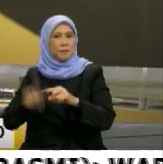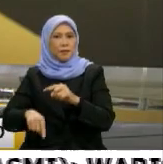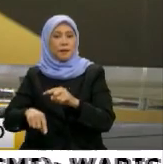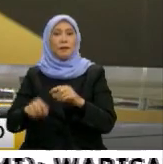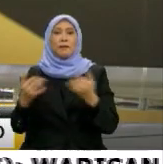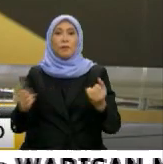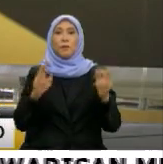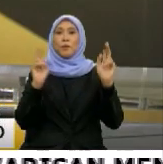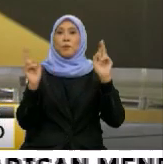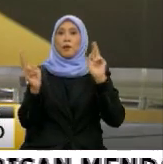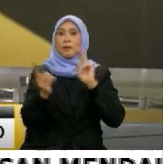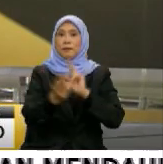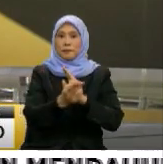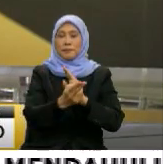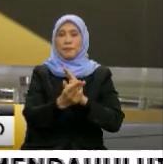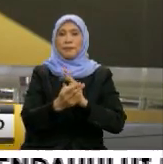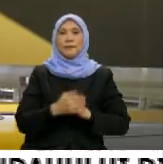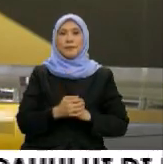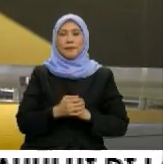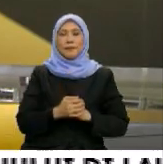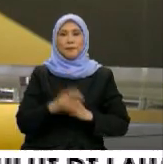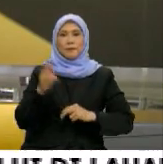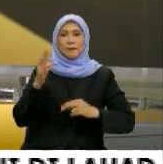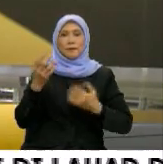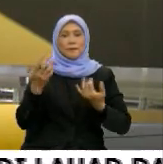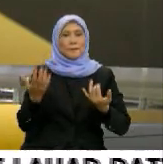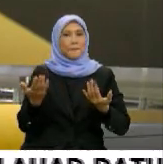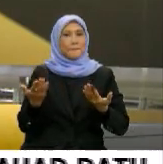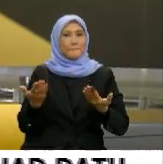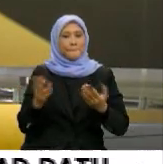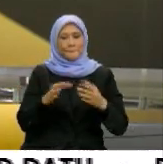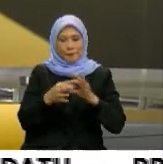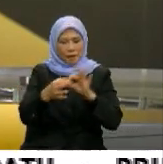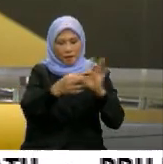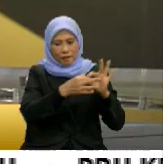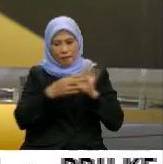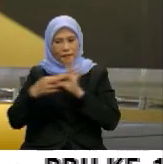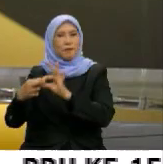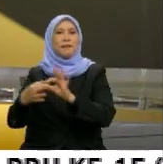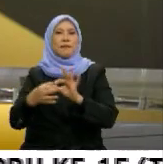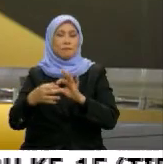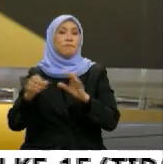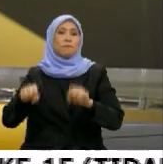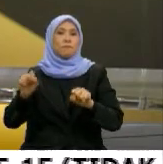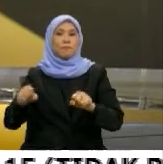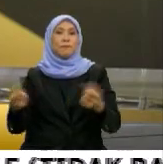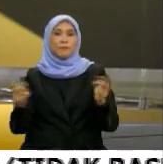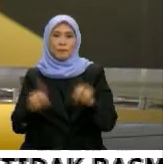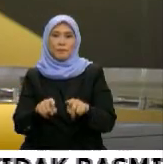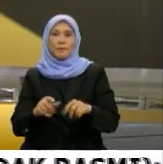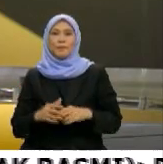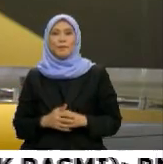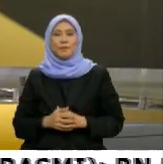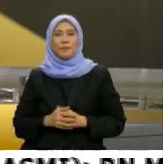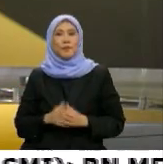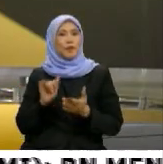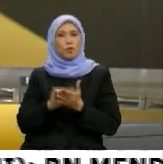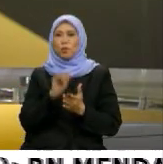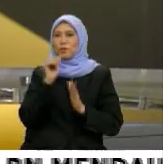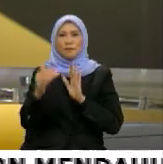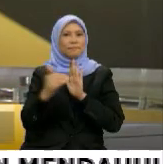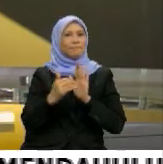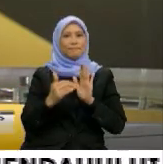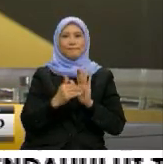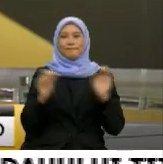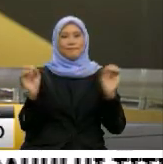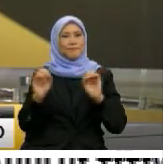kepada komposisi dalam pembinaan, coalition atau pemufakatan itu boleh berlaku. Dan itu bukan satu halangan. Tidak